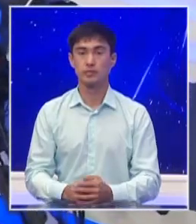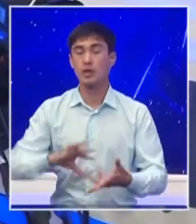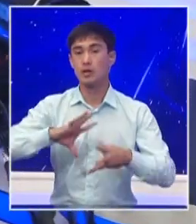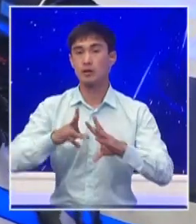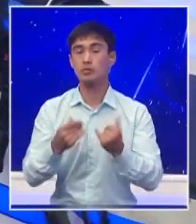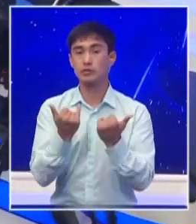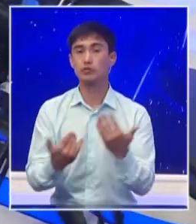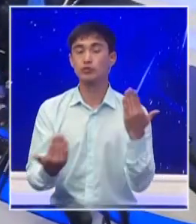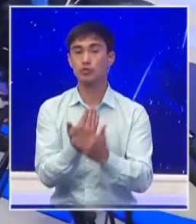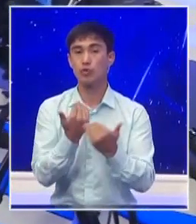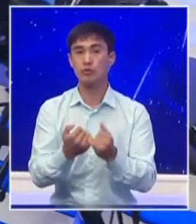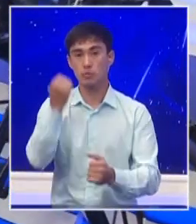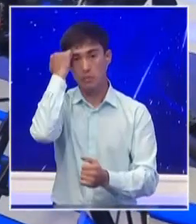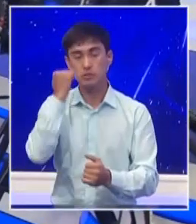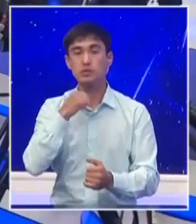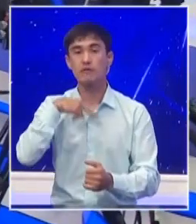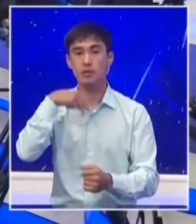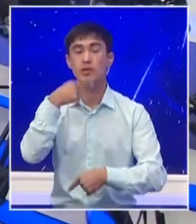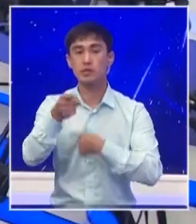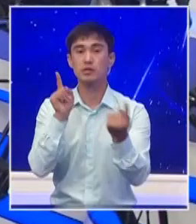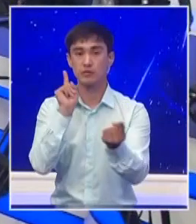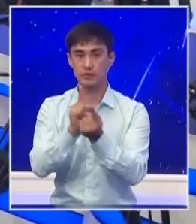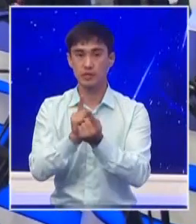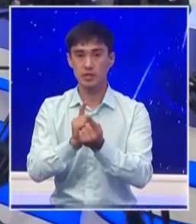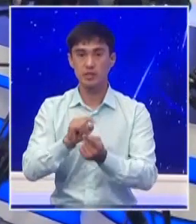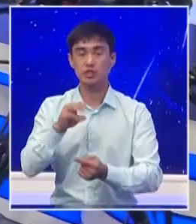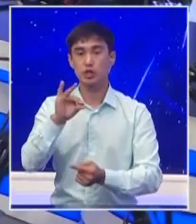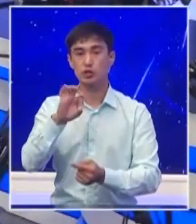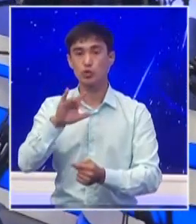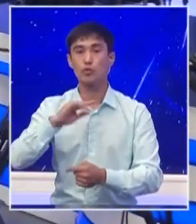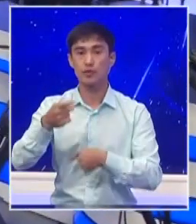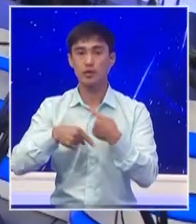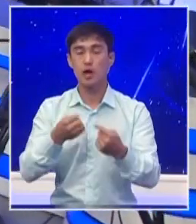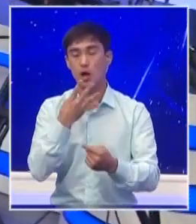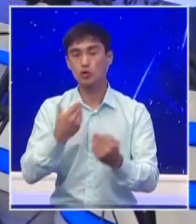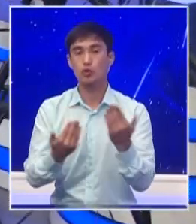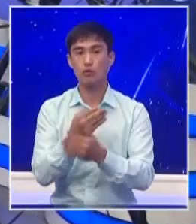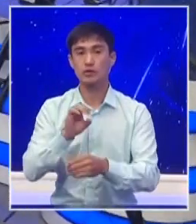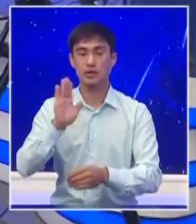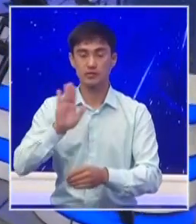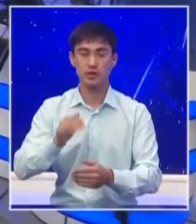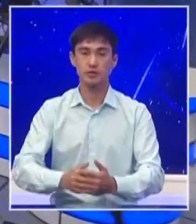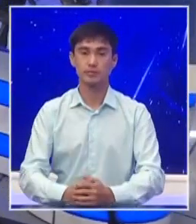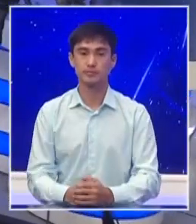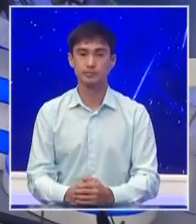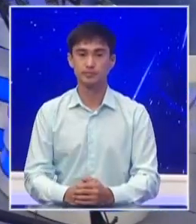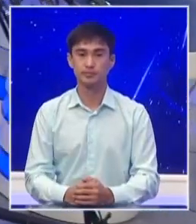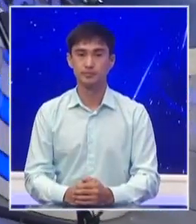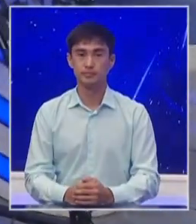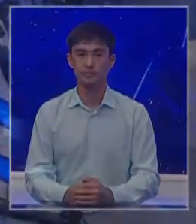Таким был день сегодняшний. Глазами наших корреспондентов. До следующих встреч в эфире телеканала ЖТСУ и только хороших новостей. До свидания.